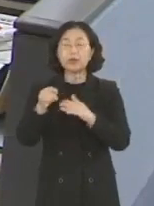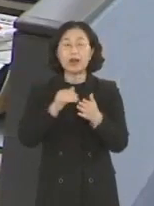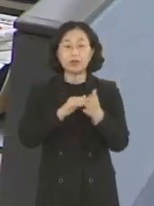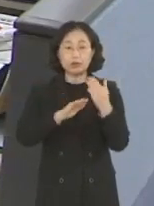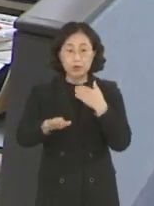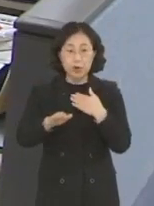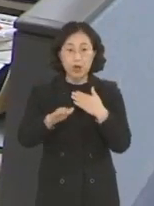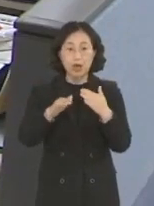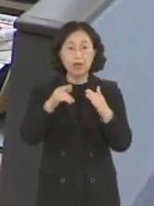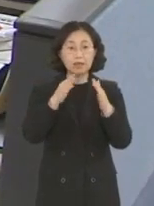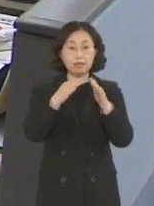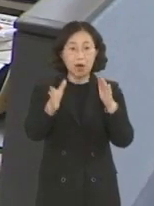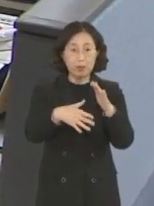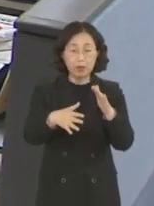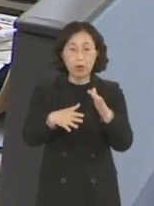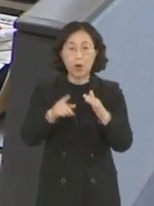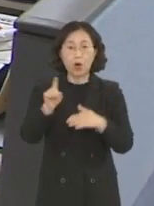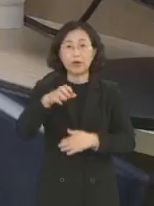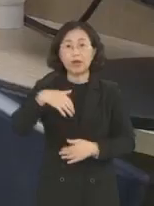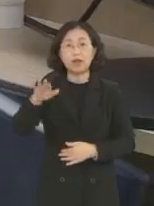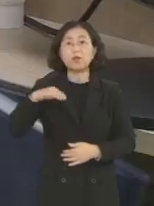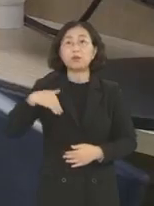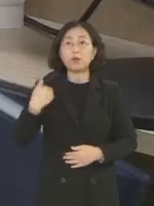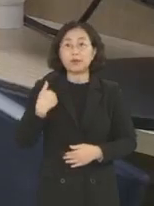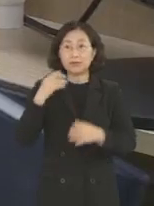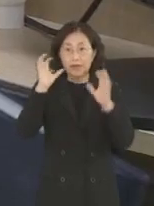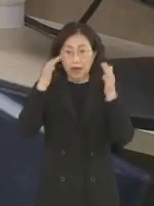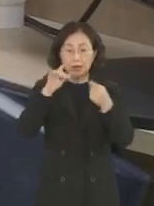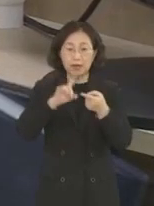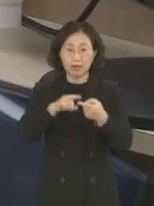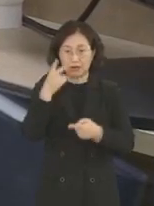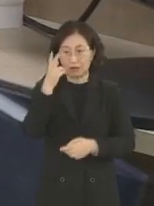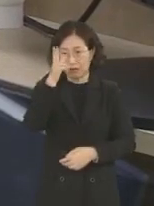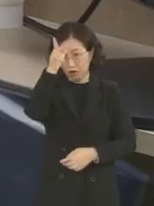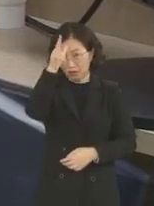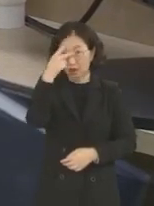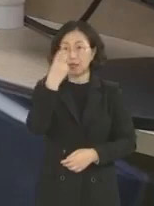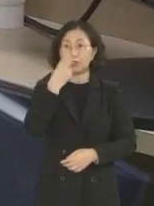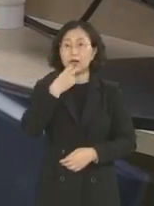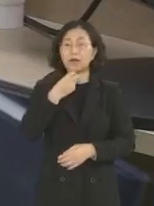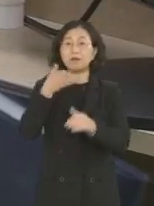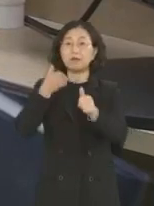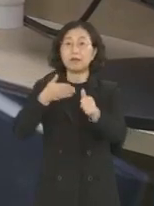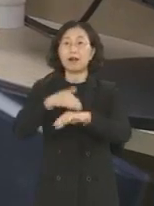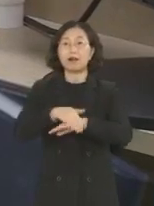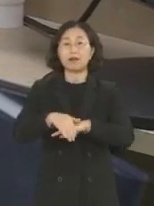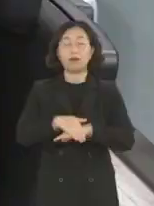뒤 소재나 안전이 파악되지 않는 아동에 대해선 경찰의 수사를 의뢰할 예정입니다